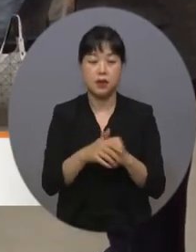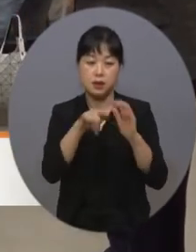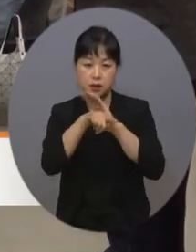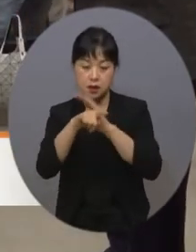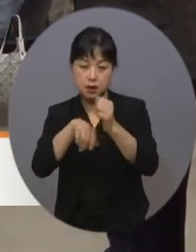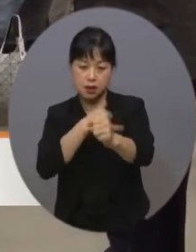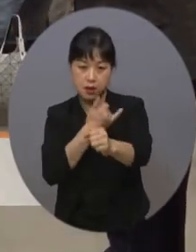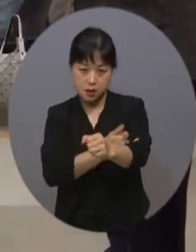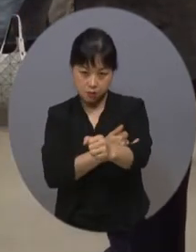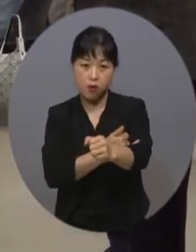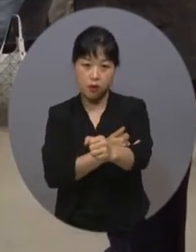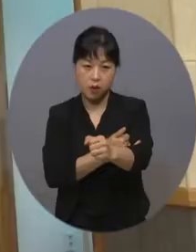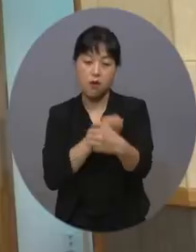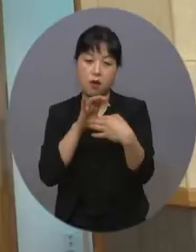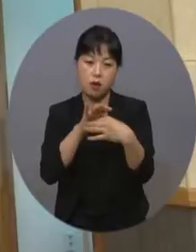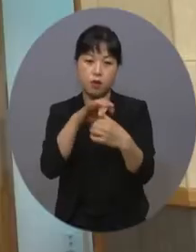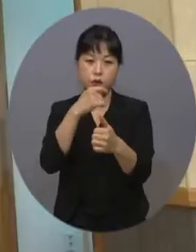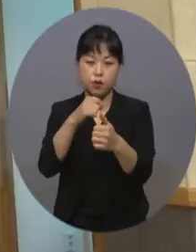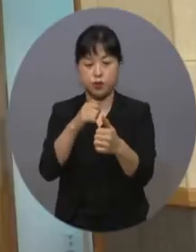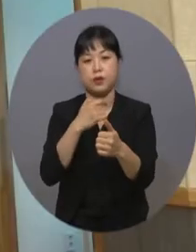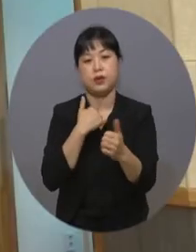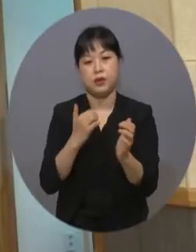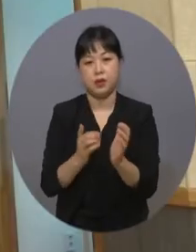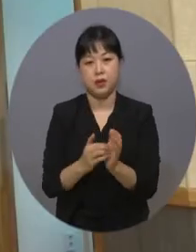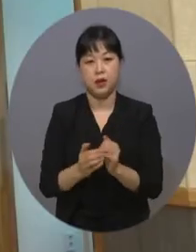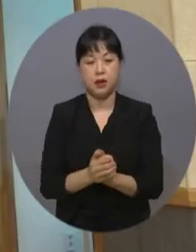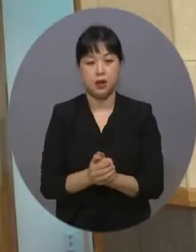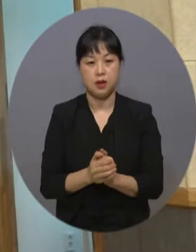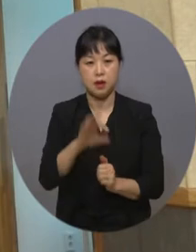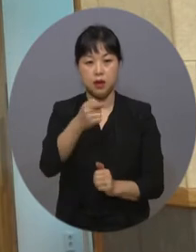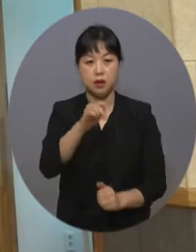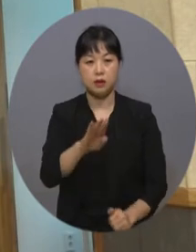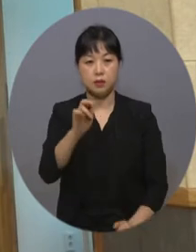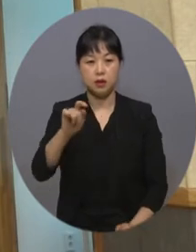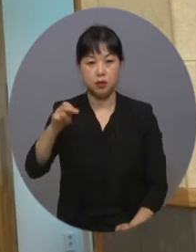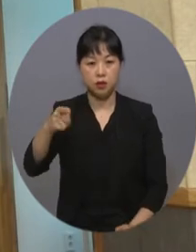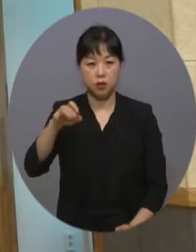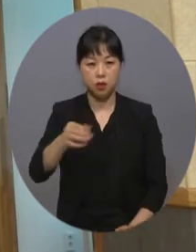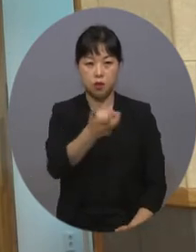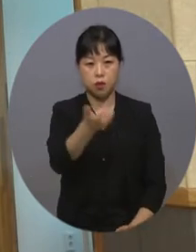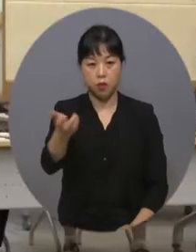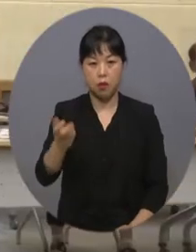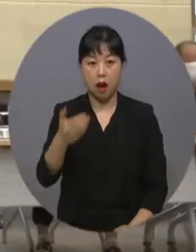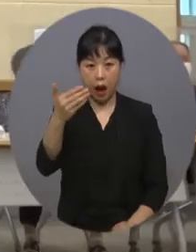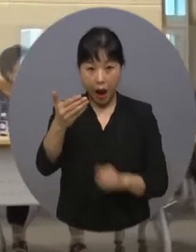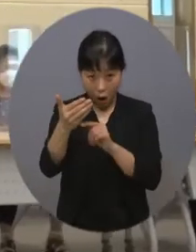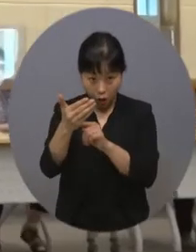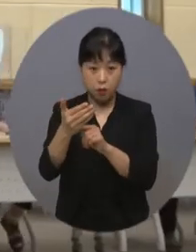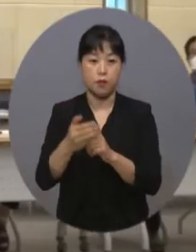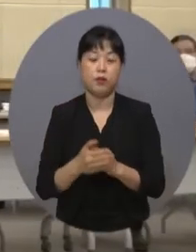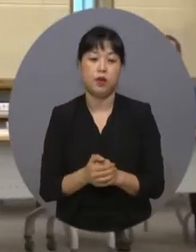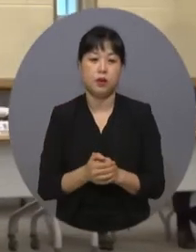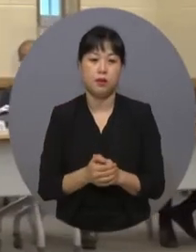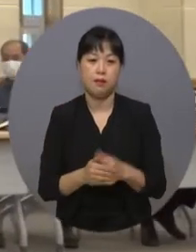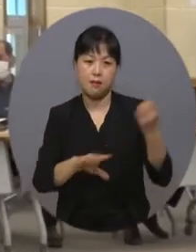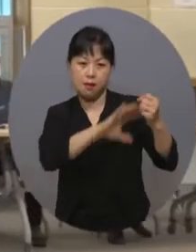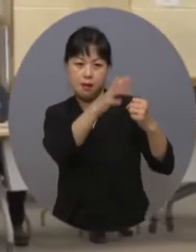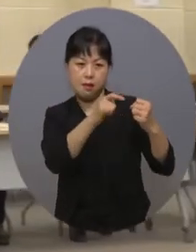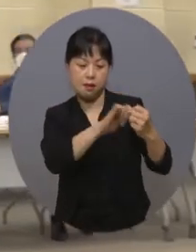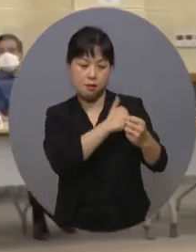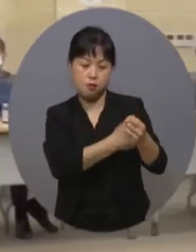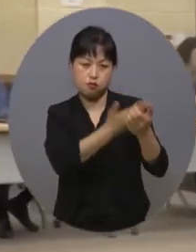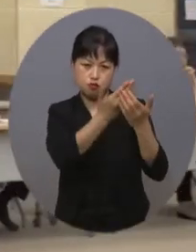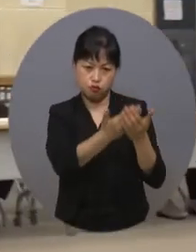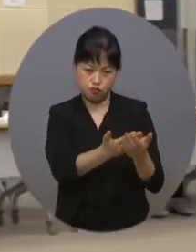향상 교육을 실시했습니다. 9개 읍면동을 순회하며 진행되는 이번 교육은 최근 전 세계적으로 인권의